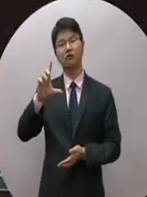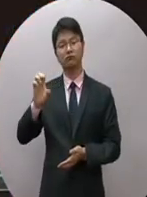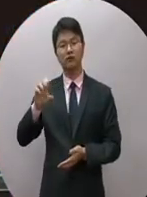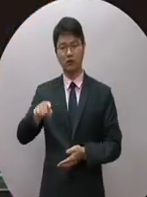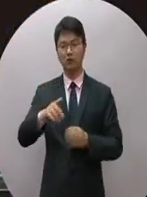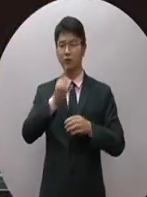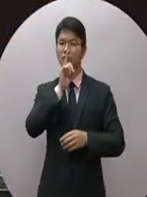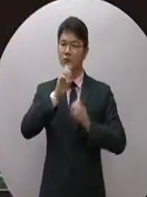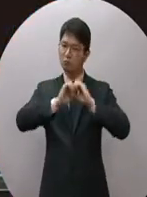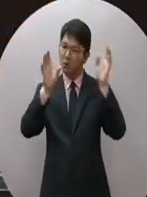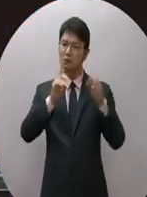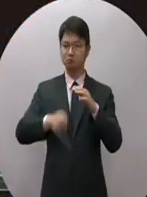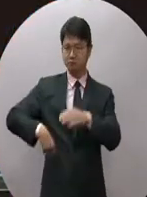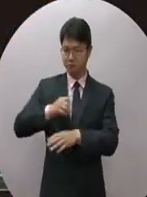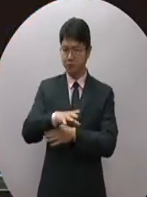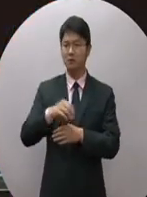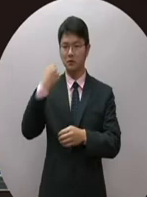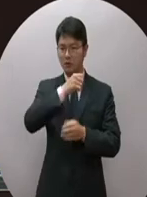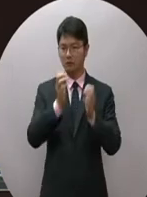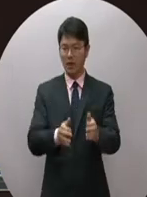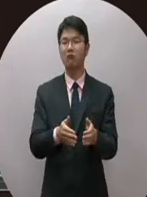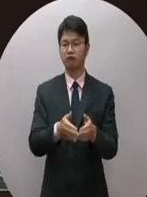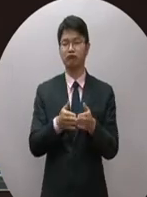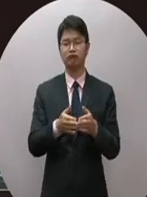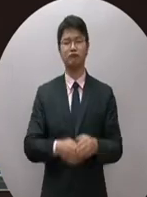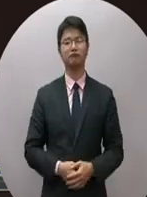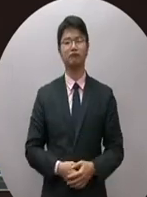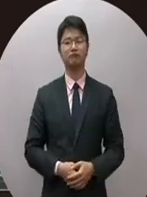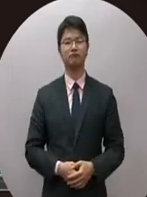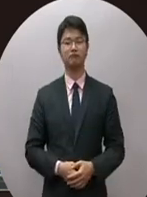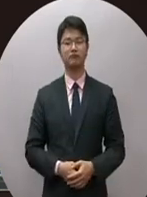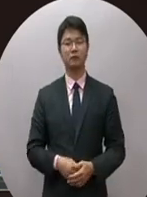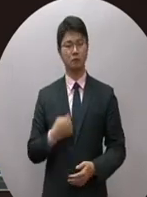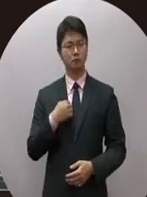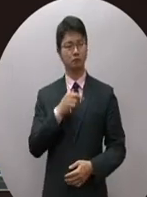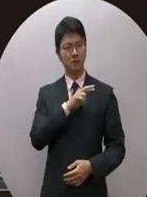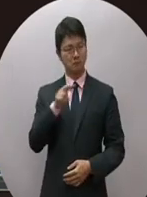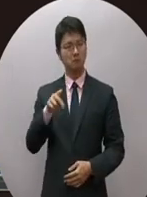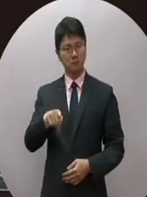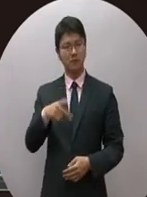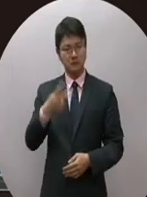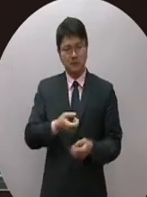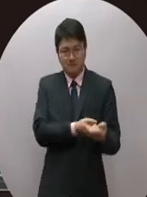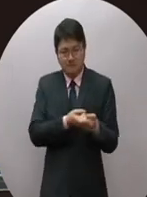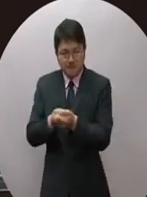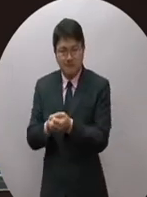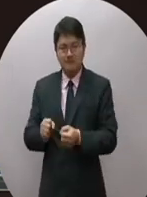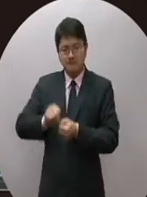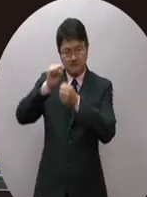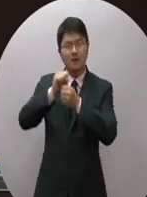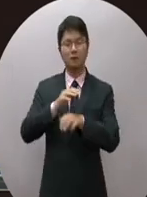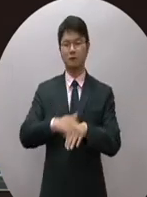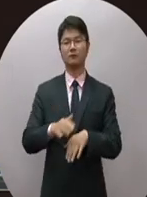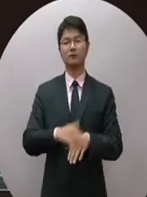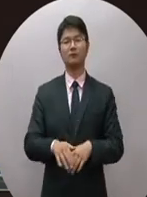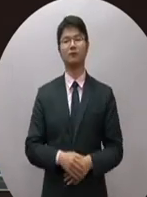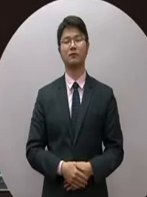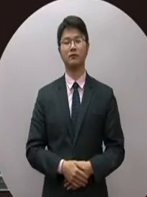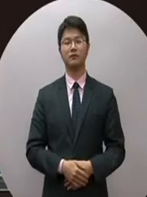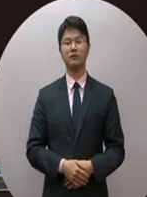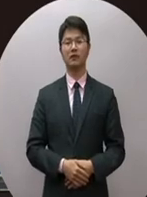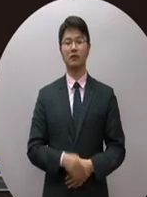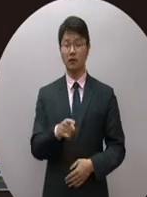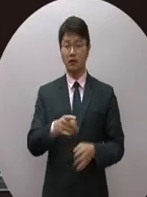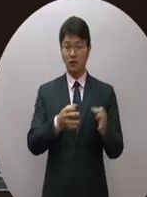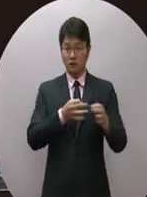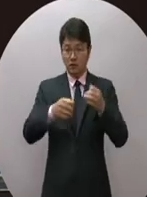湾，我们看到这一方面会再再的继续增加。而如何结合产业界